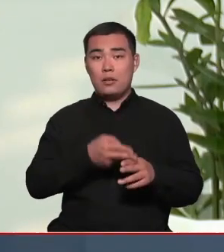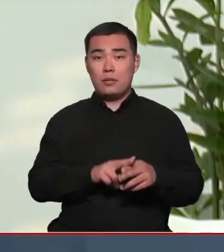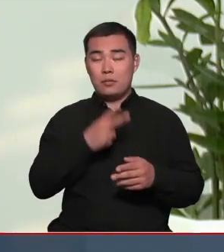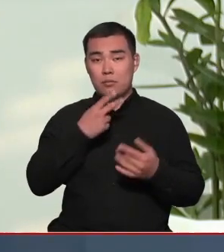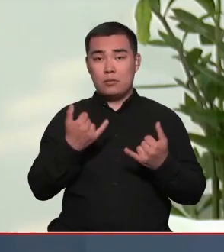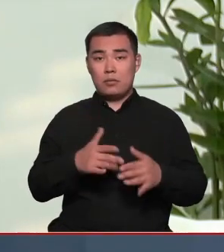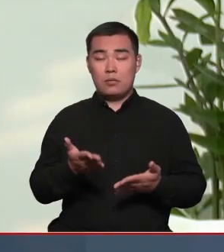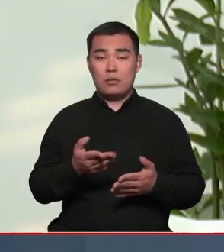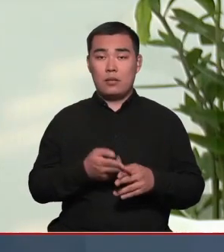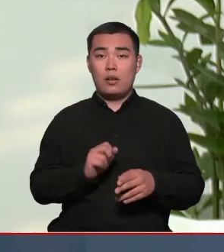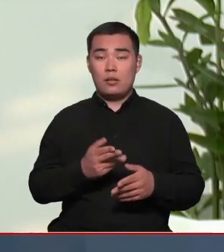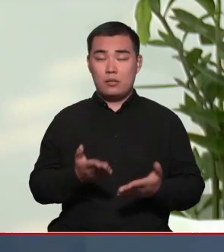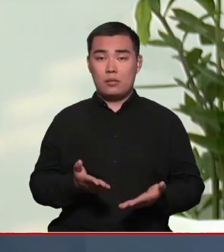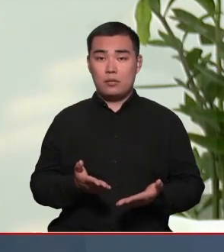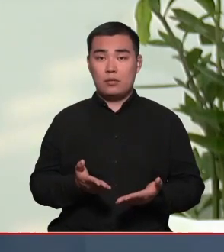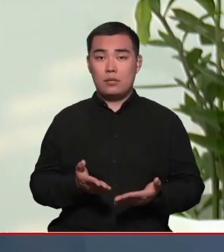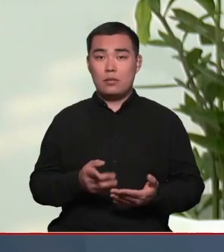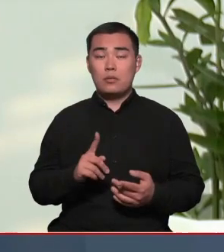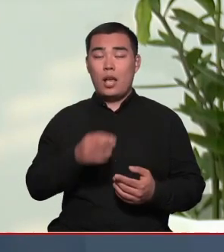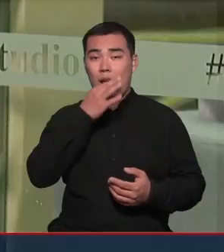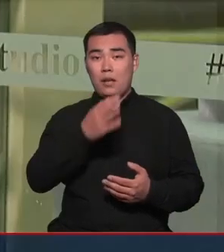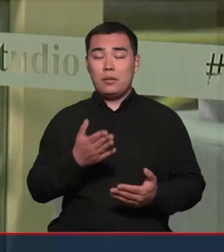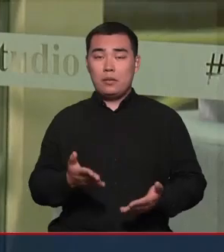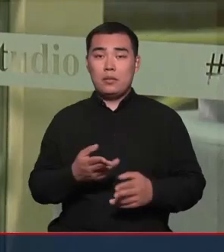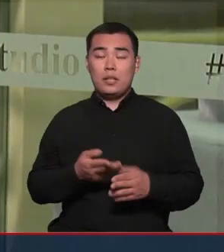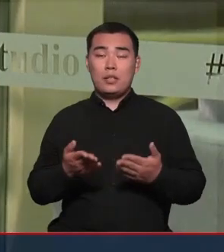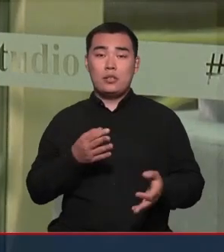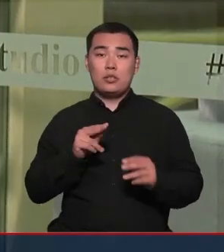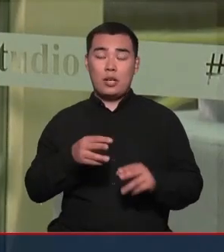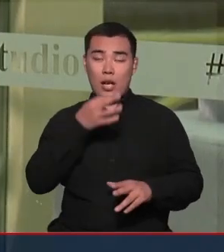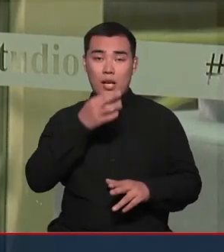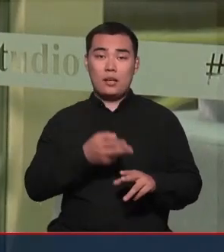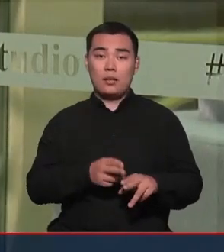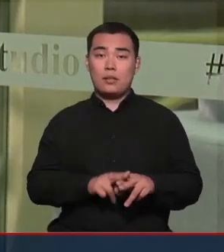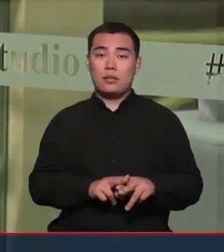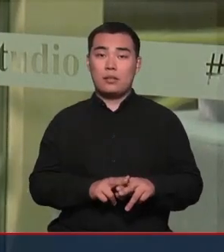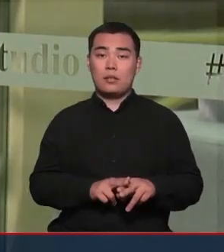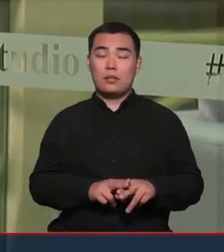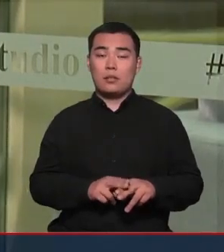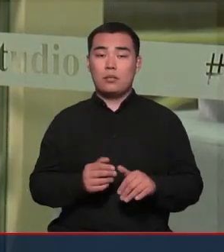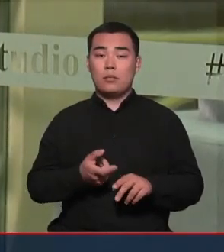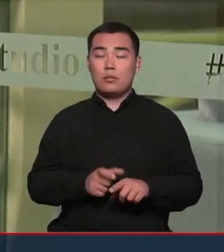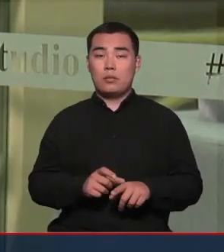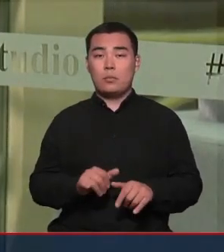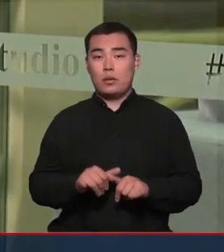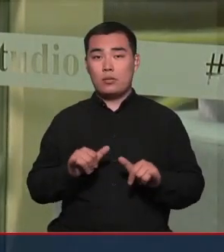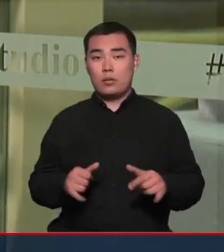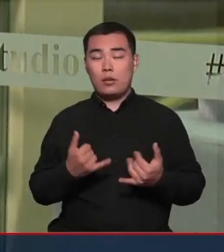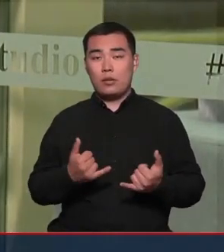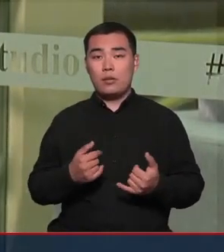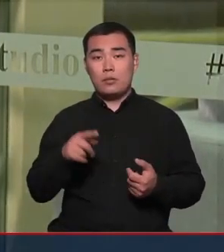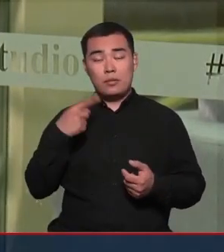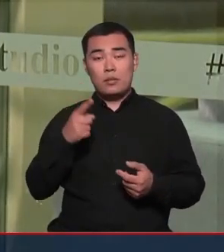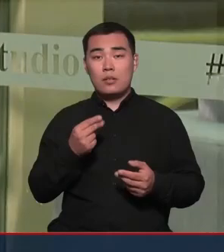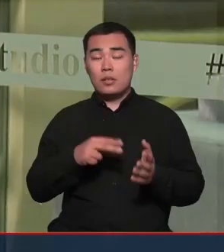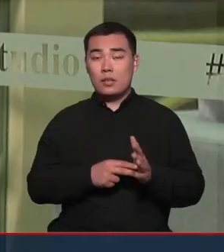қой, сұмдық цифрлар ғой. Ну енді не айтайын мен? Шын айтса, ол үлкен сұмдық цифр,